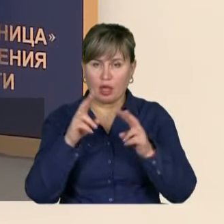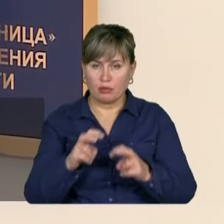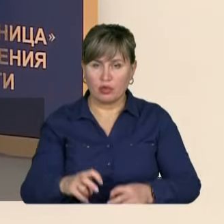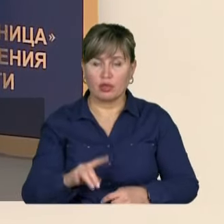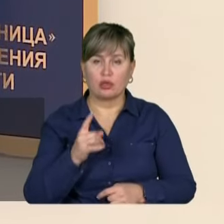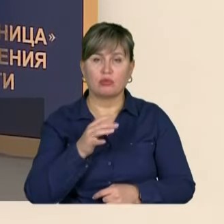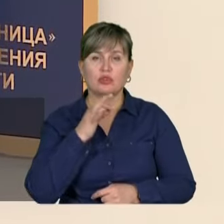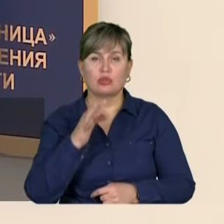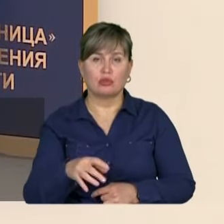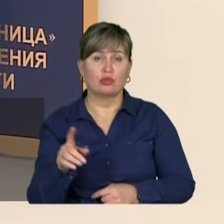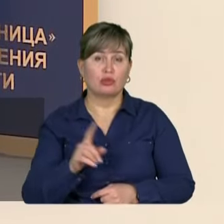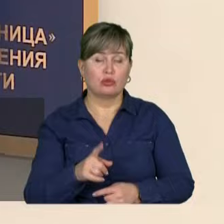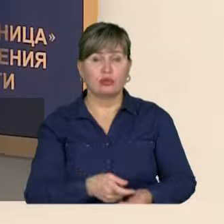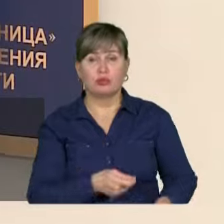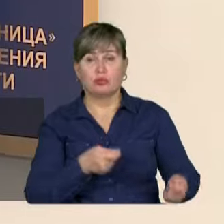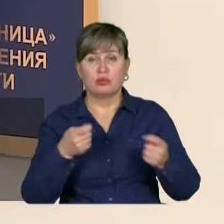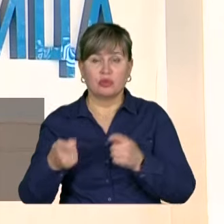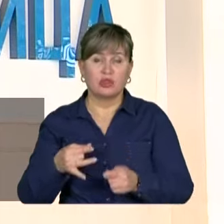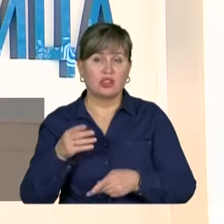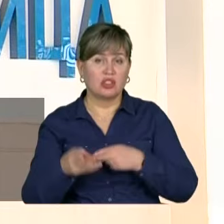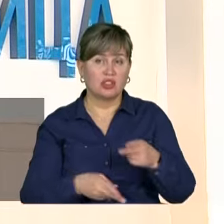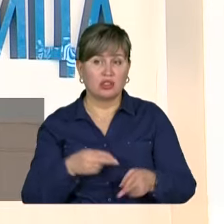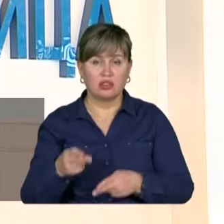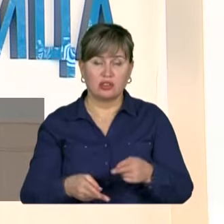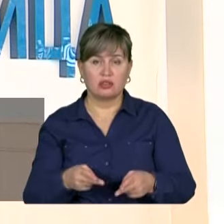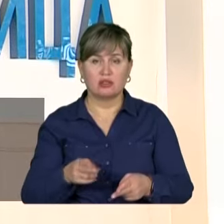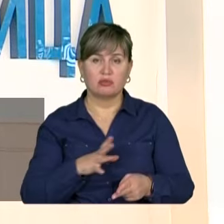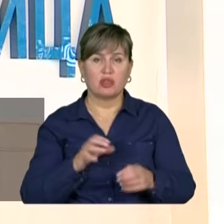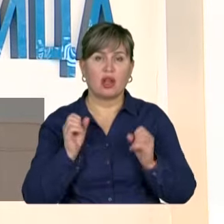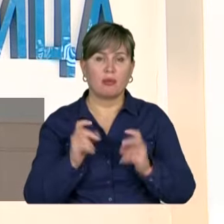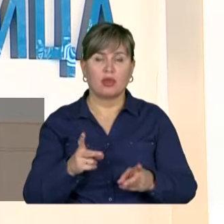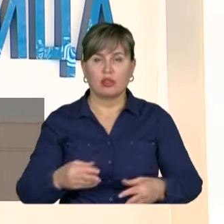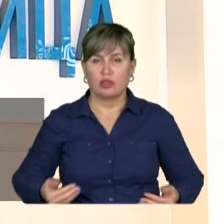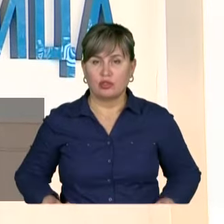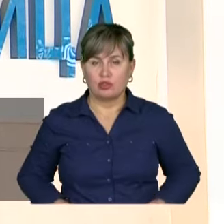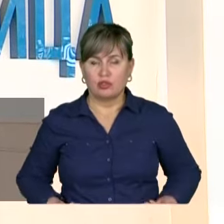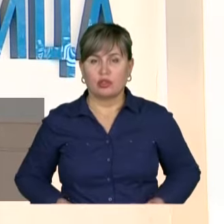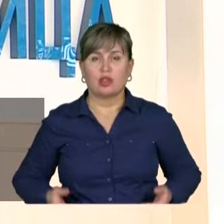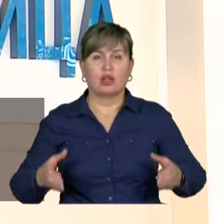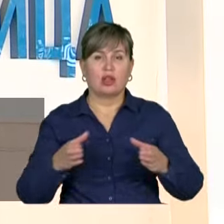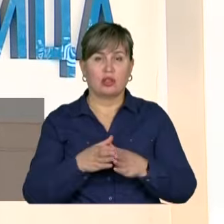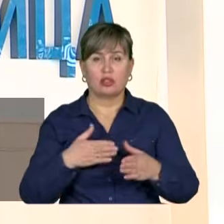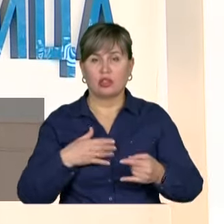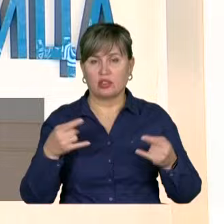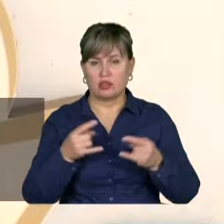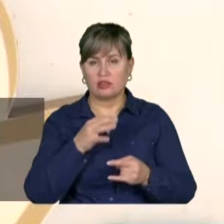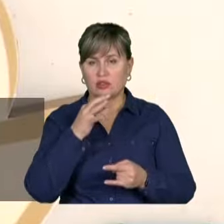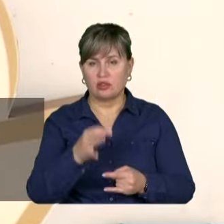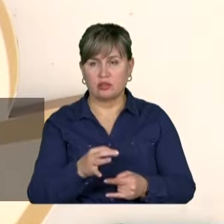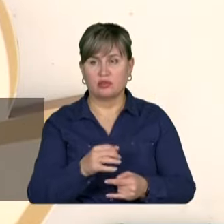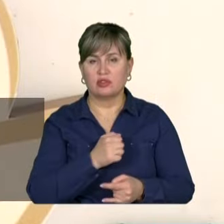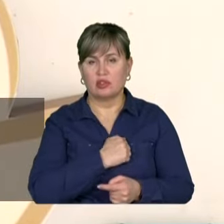ребенка, отмечали, что транспортировка и хирургическое вмешательство опасны для жизни. Коллектив нашего телеканала выражает